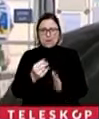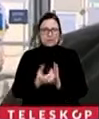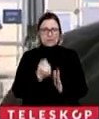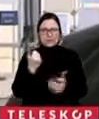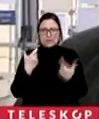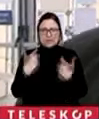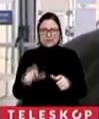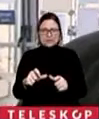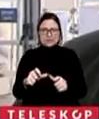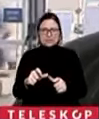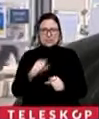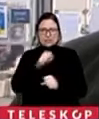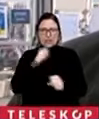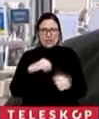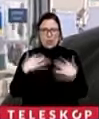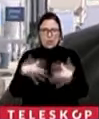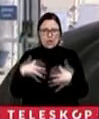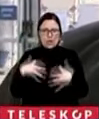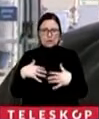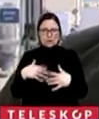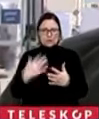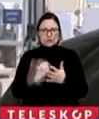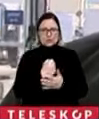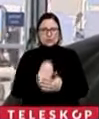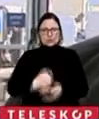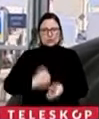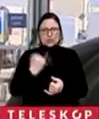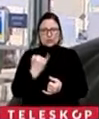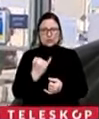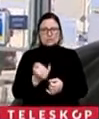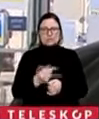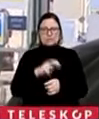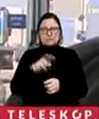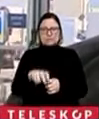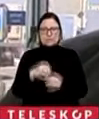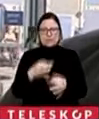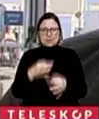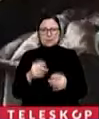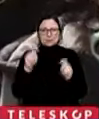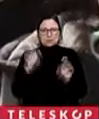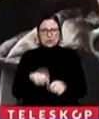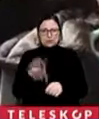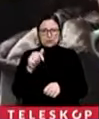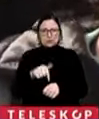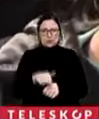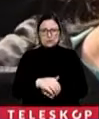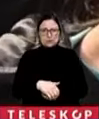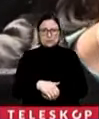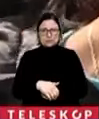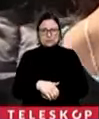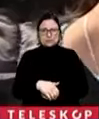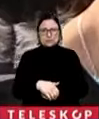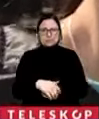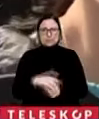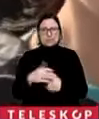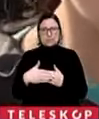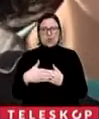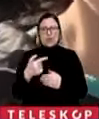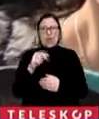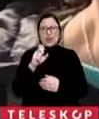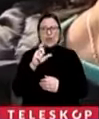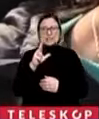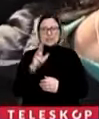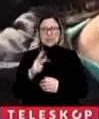nic, żadnej odzieży. Wzięliśmy pod rękę dziecko, wsiedliśmy do samochodu i przyjechaliśmy tutaj. Z okolic Doniecka